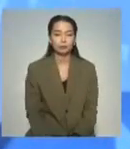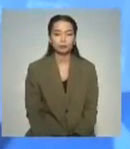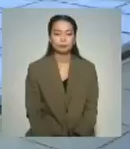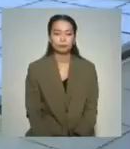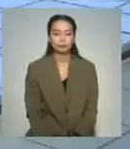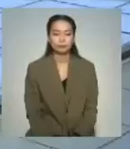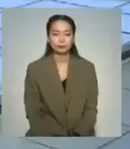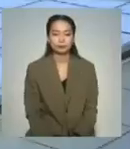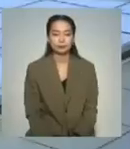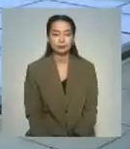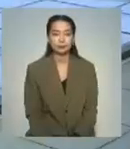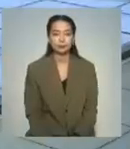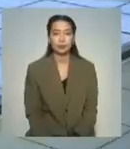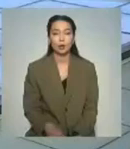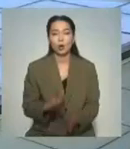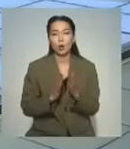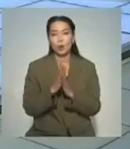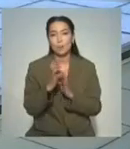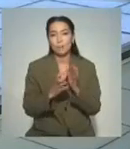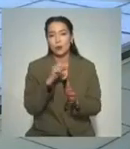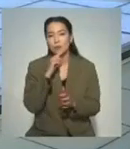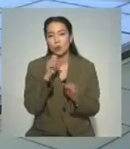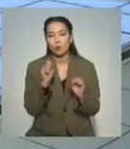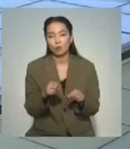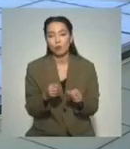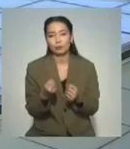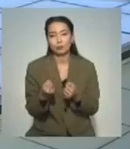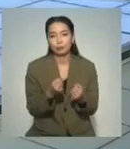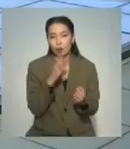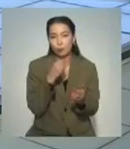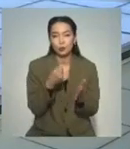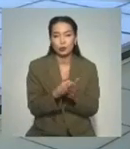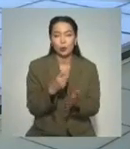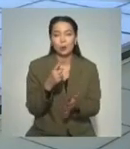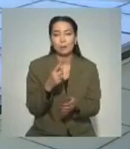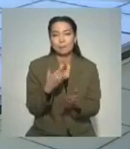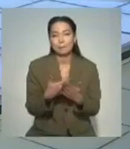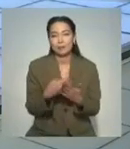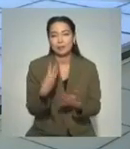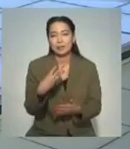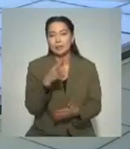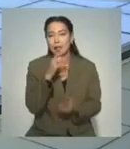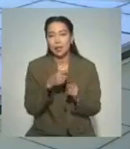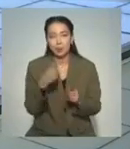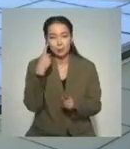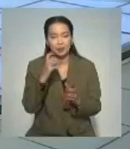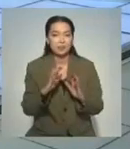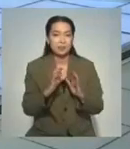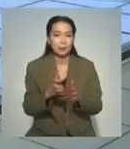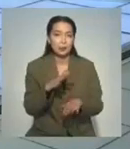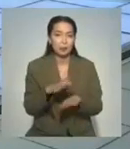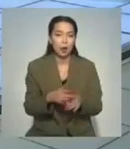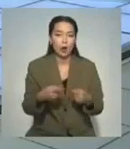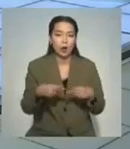Рамазанула. Рост мировой экономики может замедлиться до минимума за 30 лет, предупредил Всемирный банк.